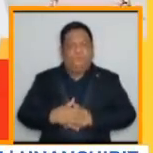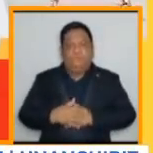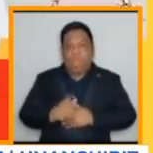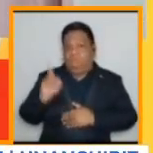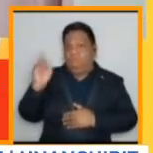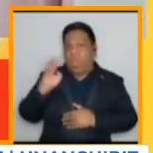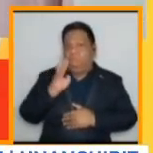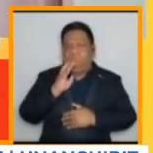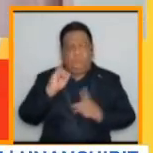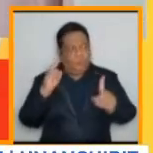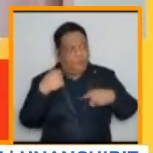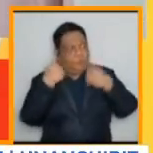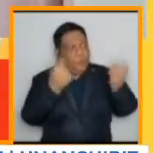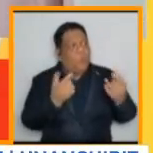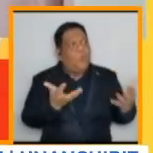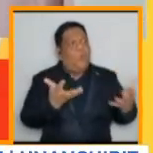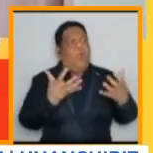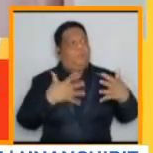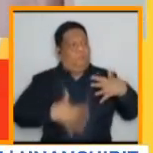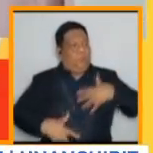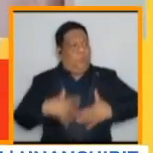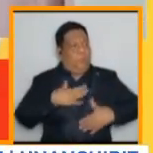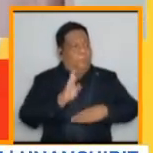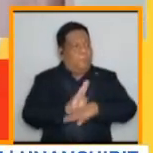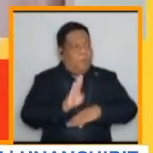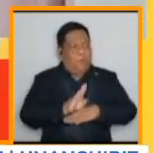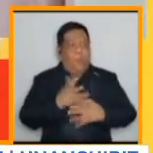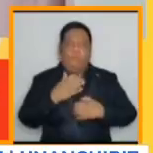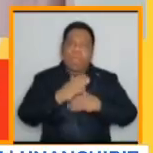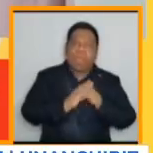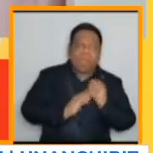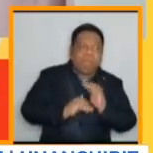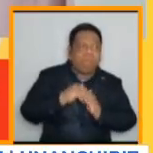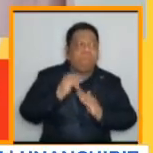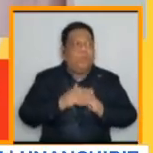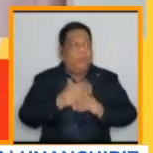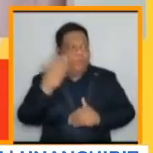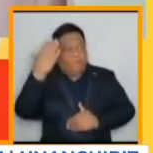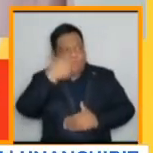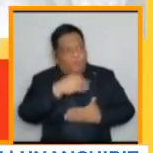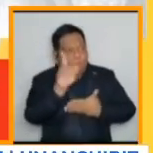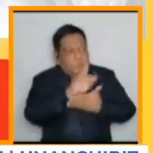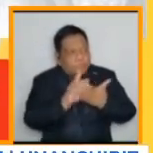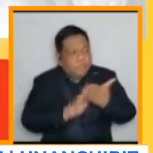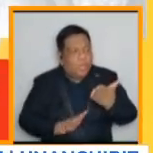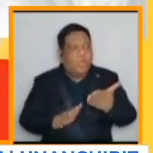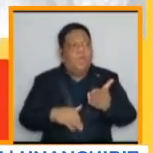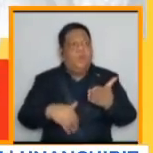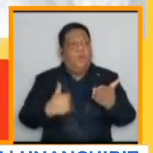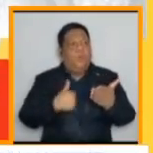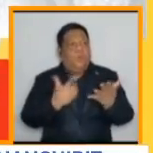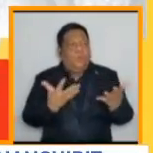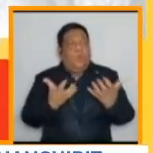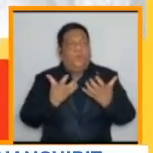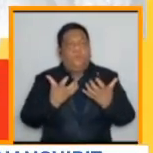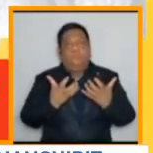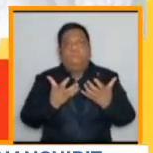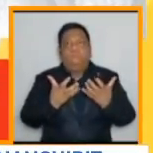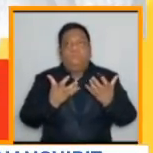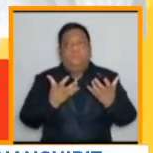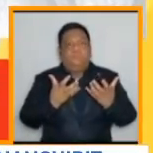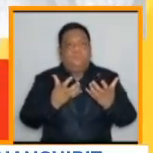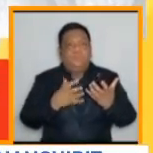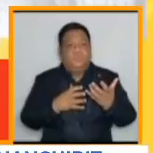gusto ko yung magiging komportable ako, gusto ko yung design. At the same time, gusto ko na hindi siya nawawala sa uso. Gusto